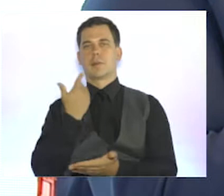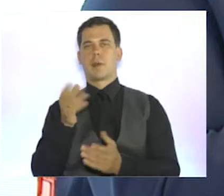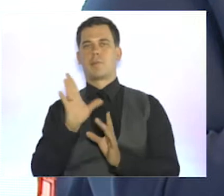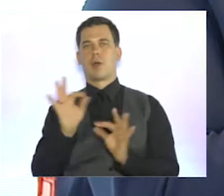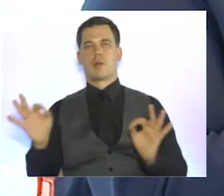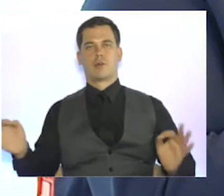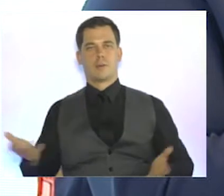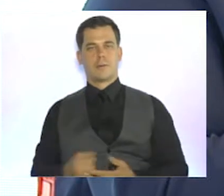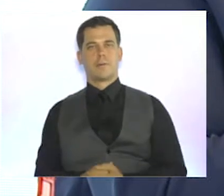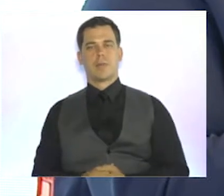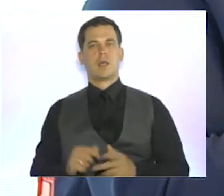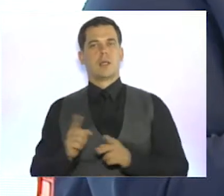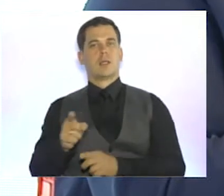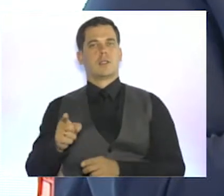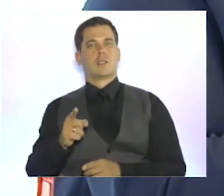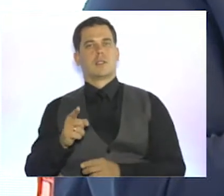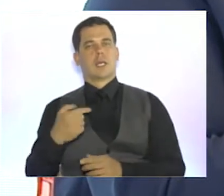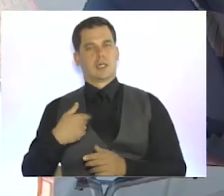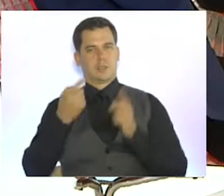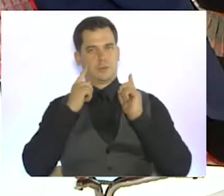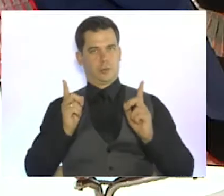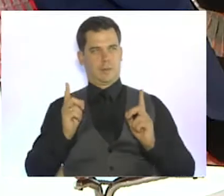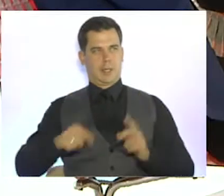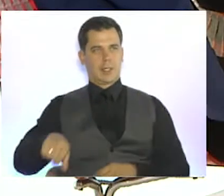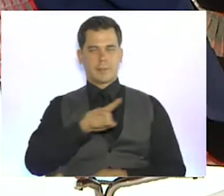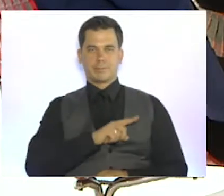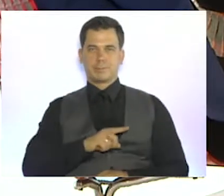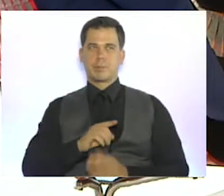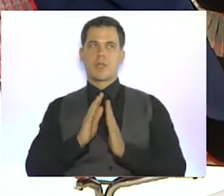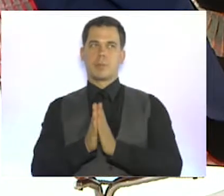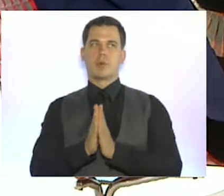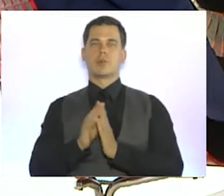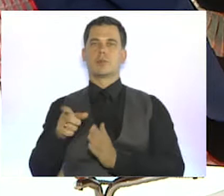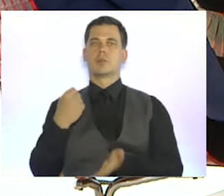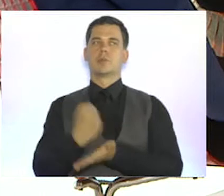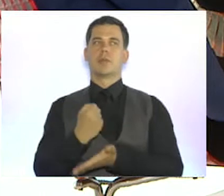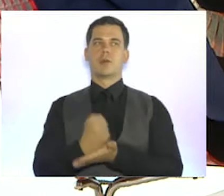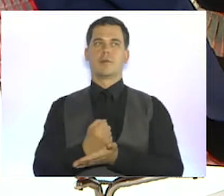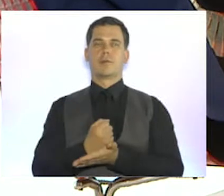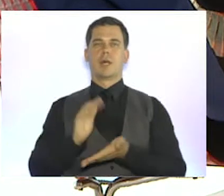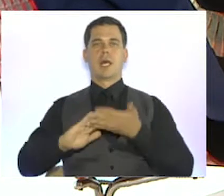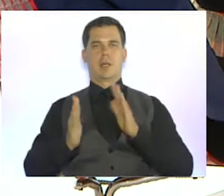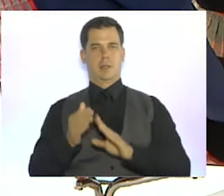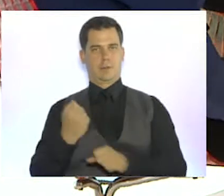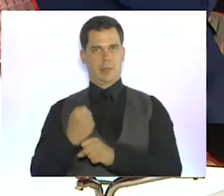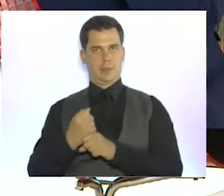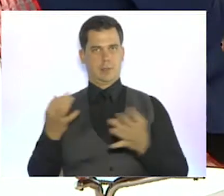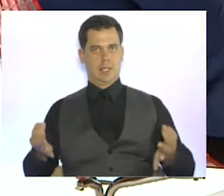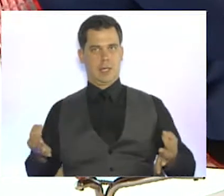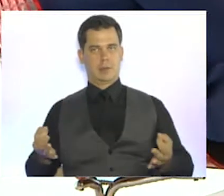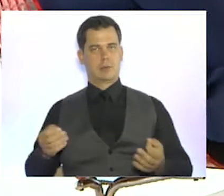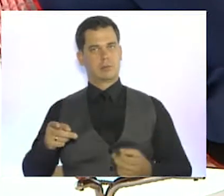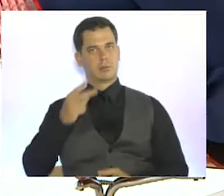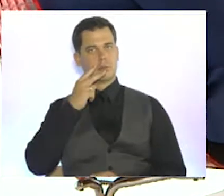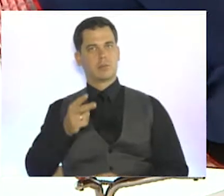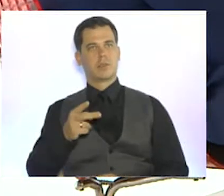ja jeszcze chciałam państwa wszystkich uwagę zwrócić na aspekt rynku pracy obecny, że tak w tej chwili